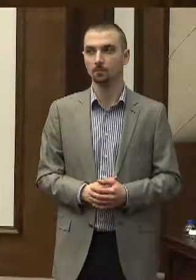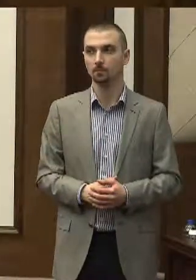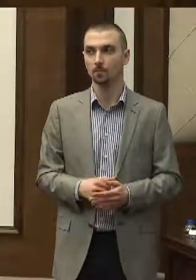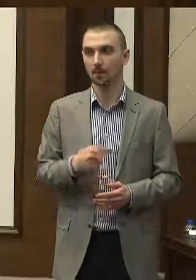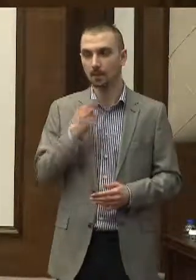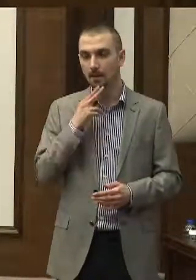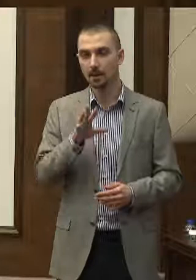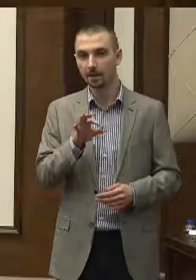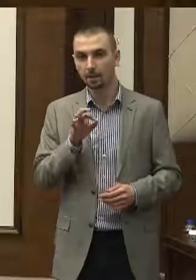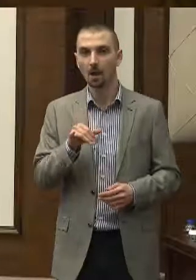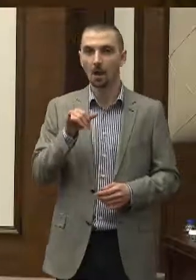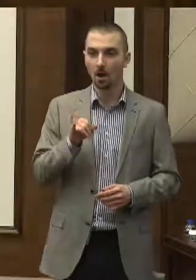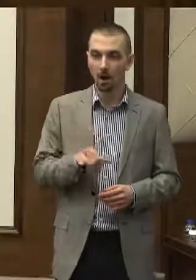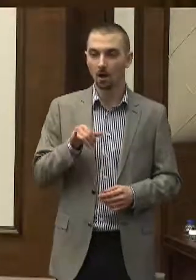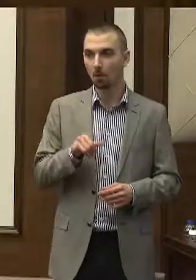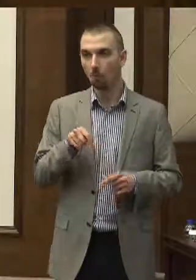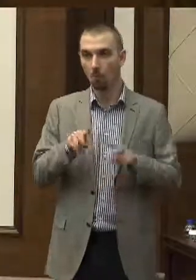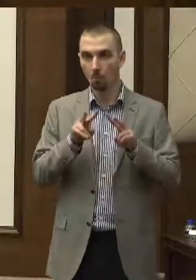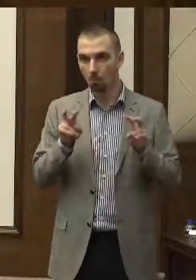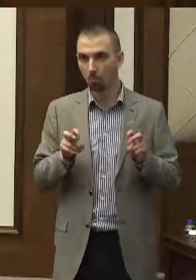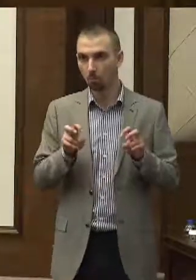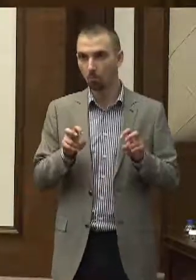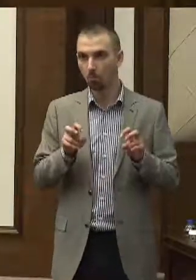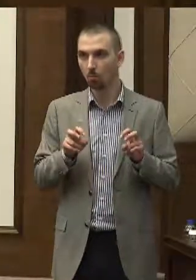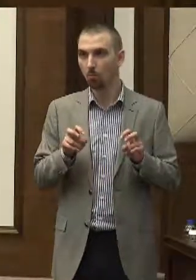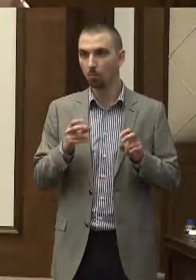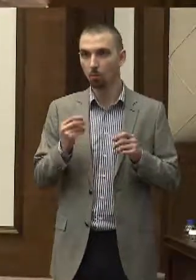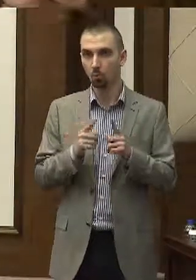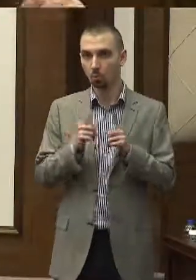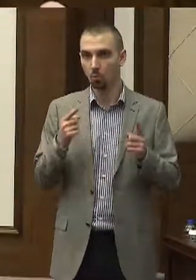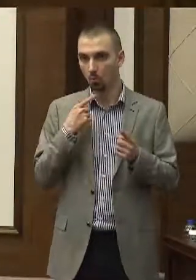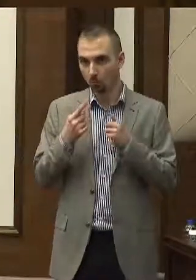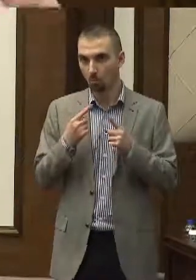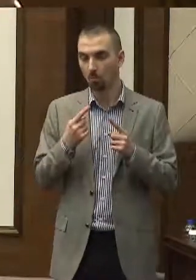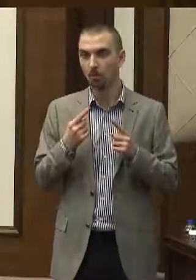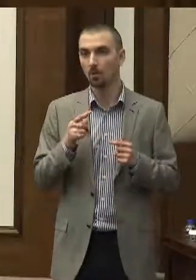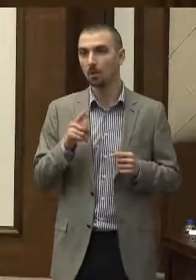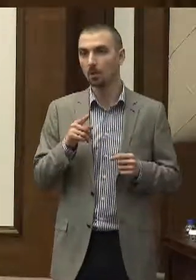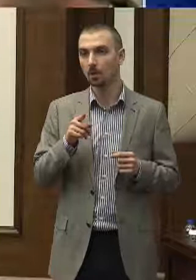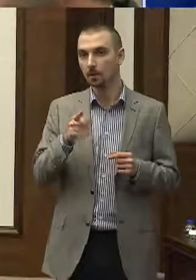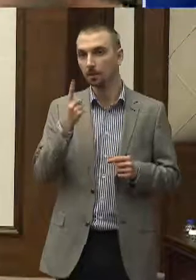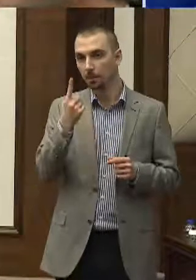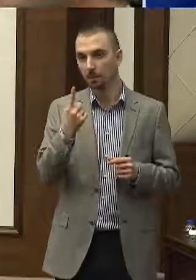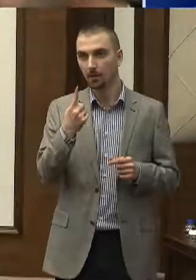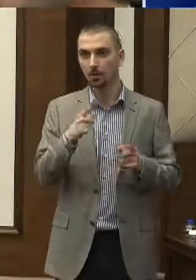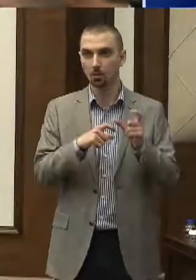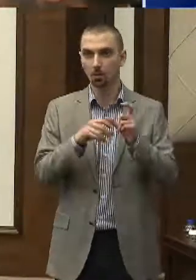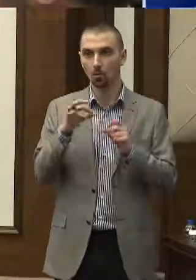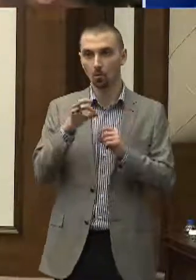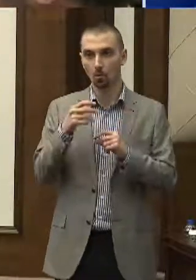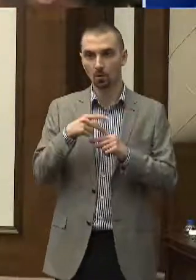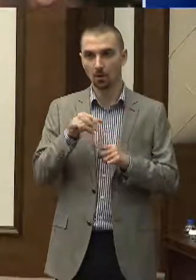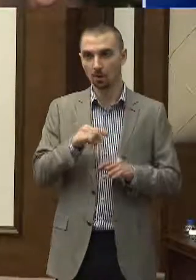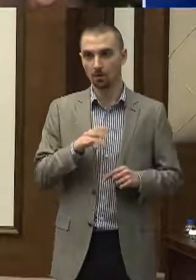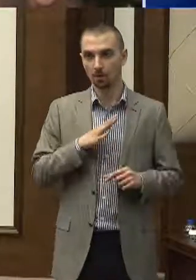seçme seçilme hakkı verilişle ilgili burası uzun konuştuğu için Recep Bey biraz dokundu geçti. Sizden bir tanenize söz hakkı vereceğim. Sporla